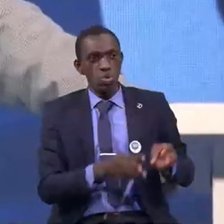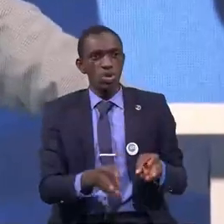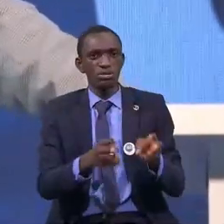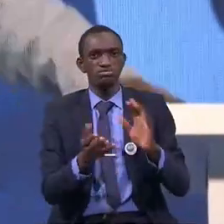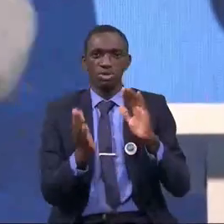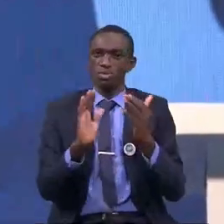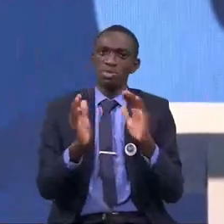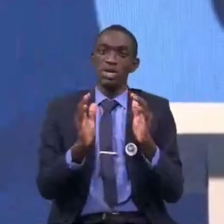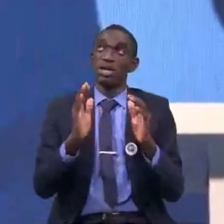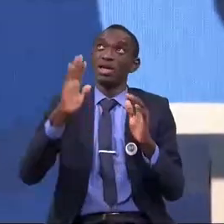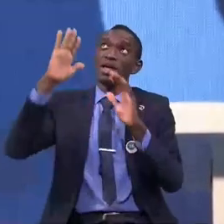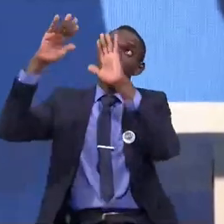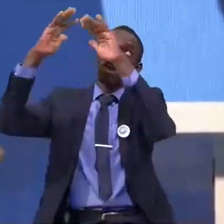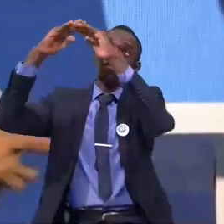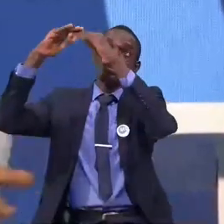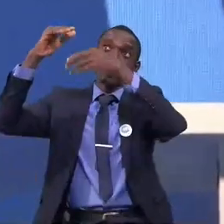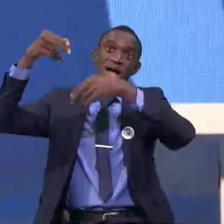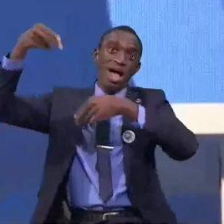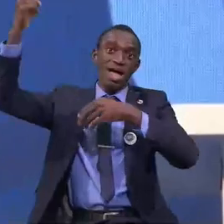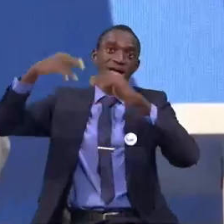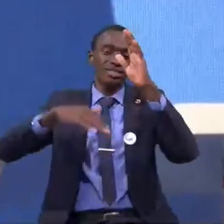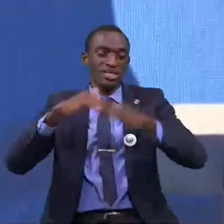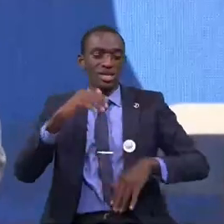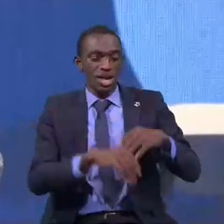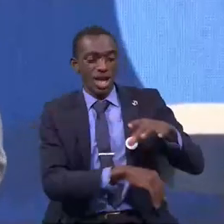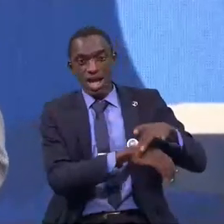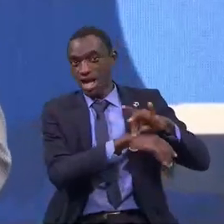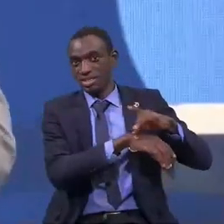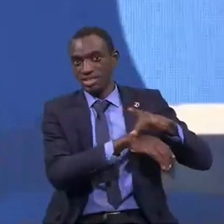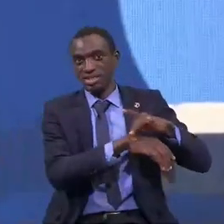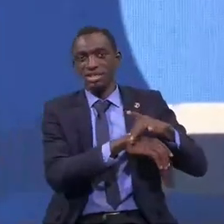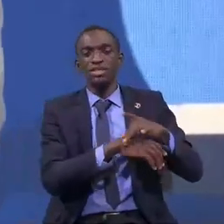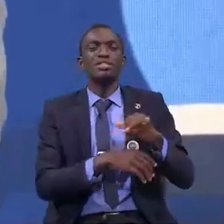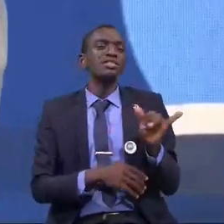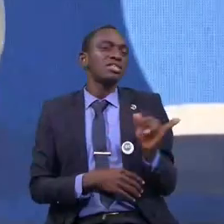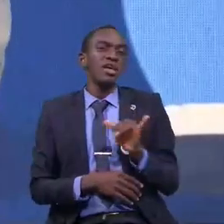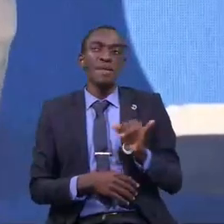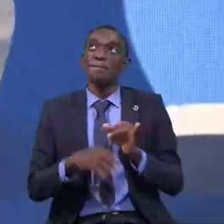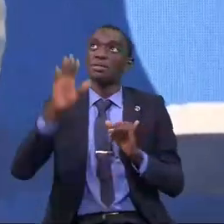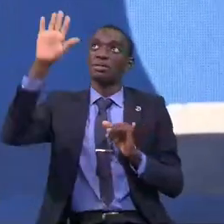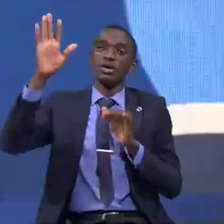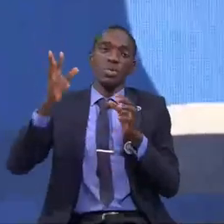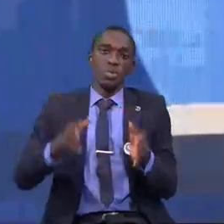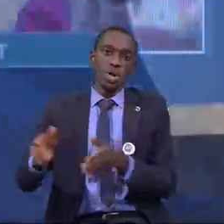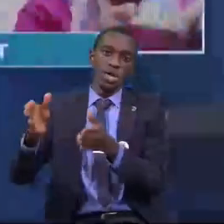Comme les cieux sont élevés au-dessus de la terre, mes voix sont élevées au-dessus de vos voix.